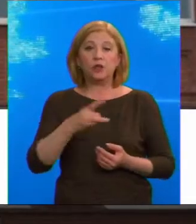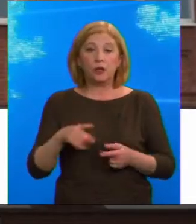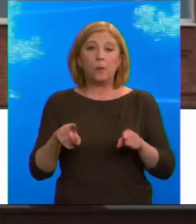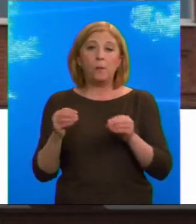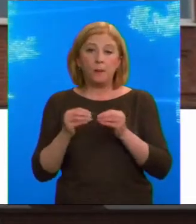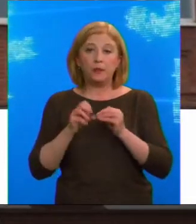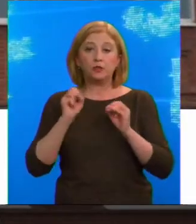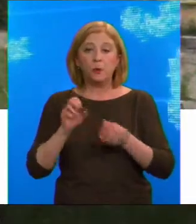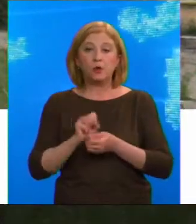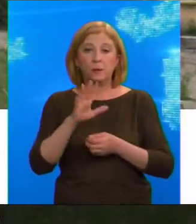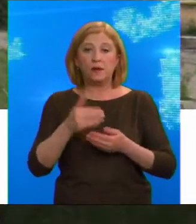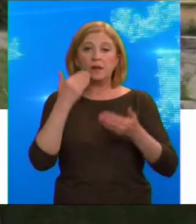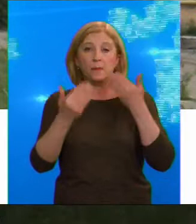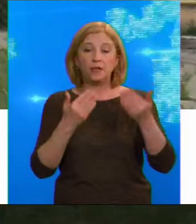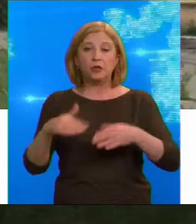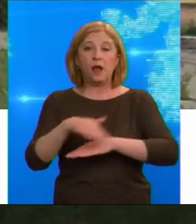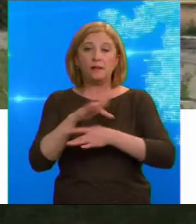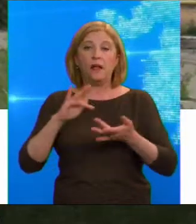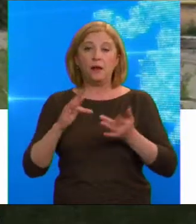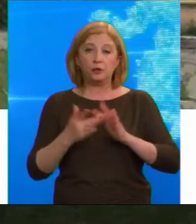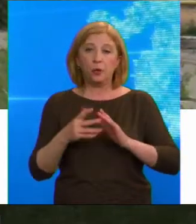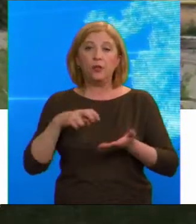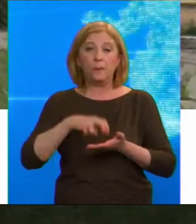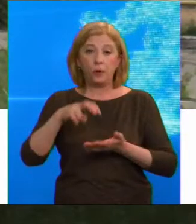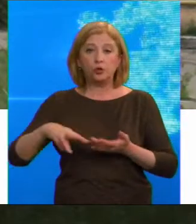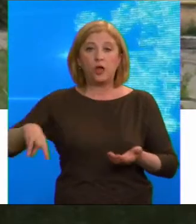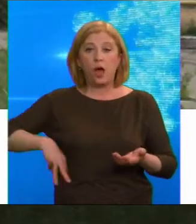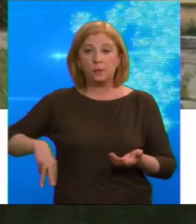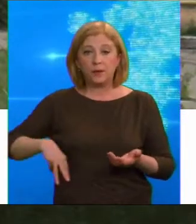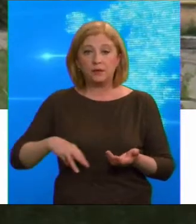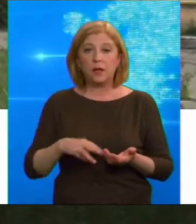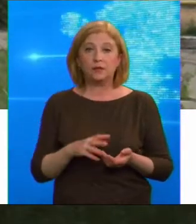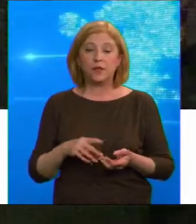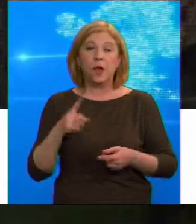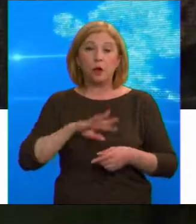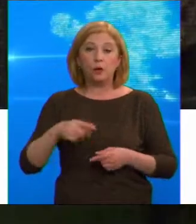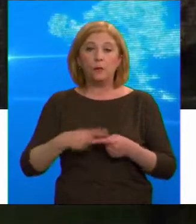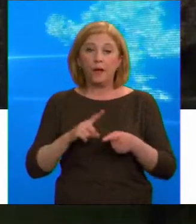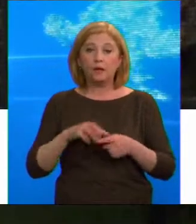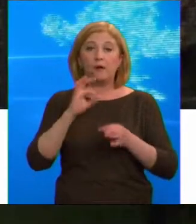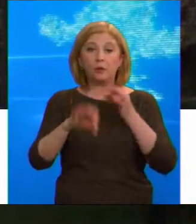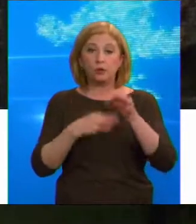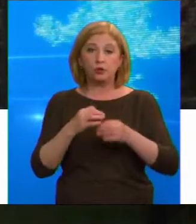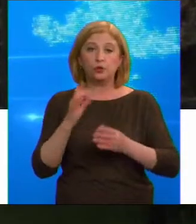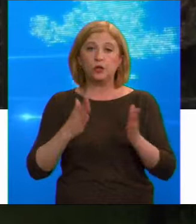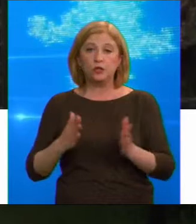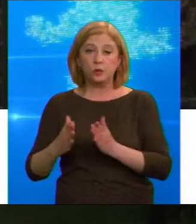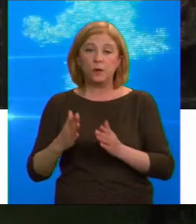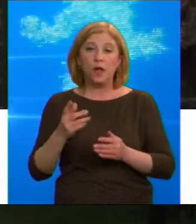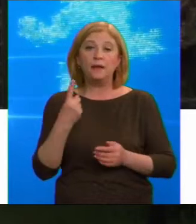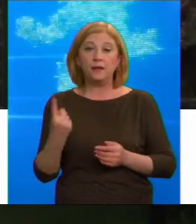могут направлять свои обращения на адрес электронной почты администрации. Кроме этого, в круглосуточном режиме функционирует